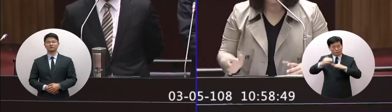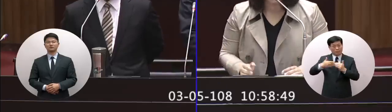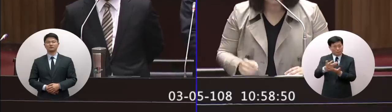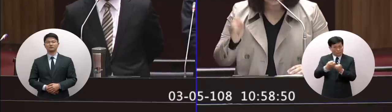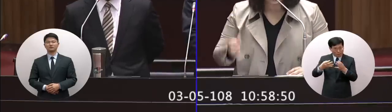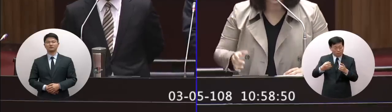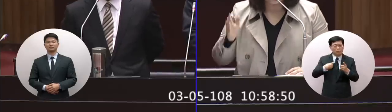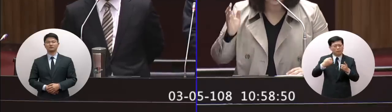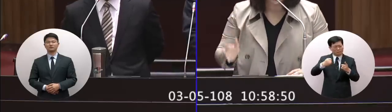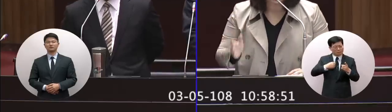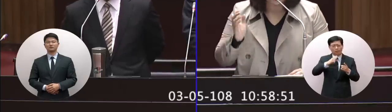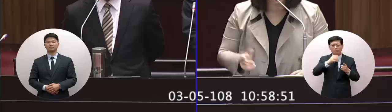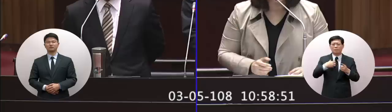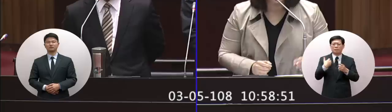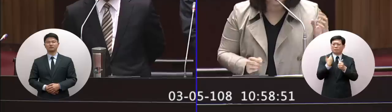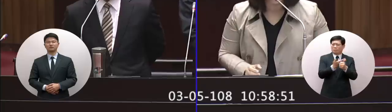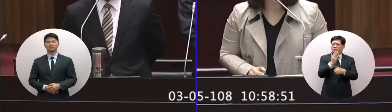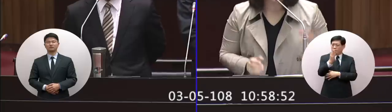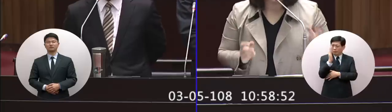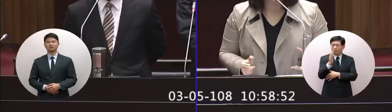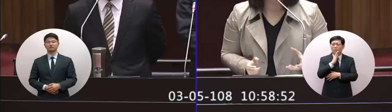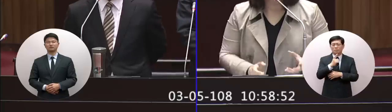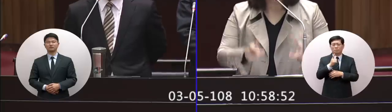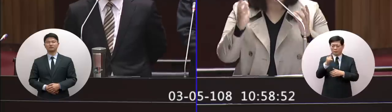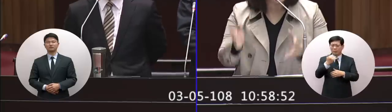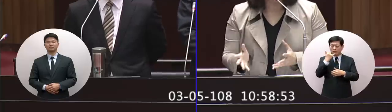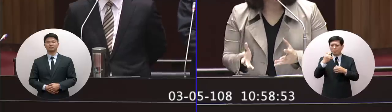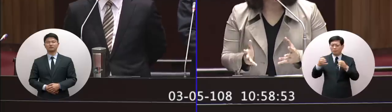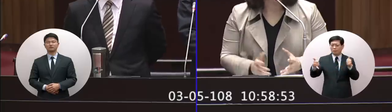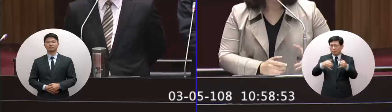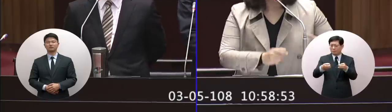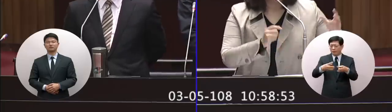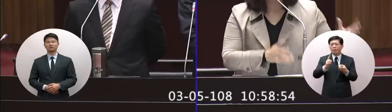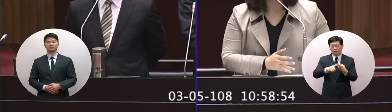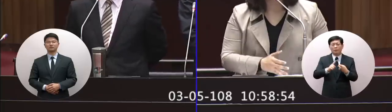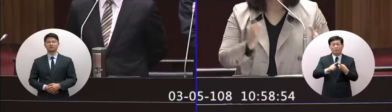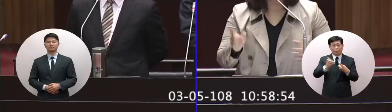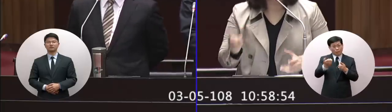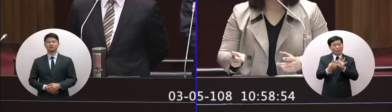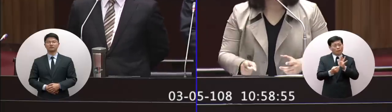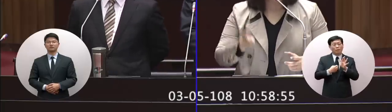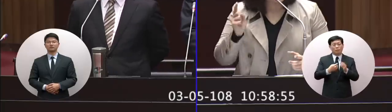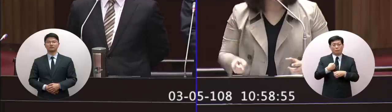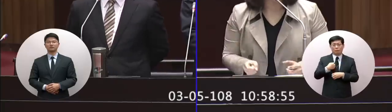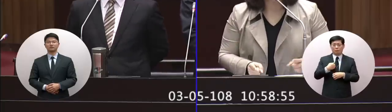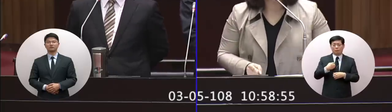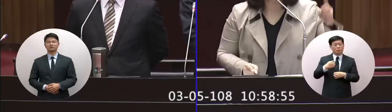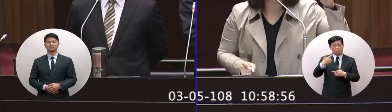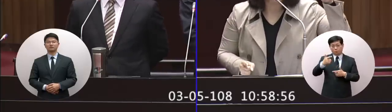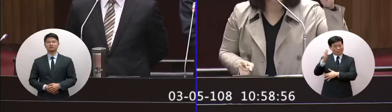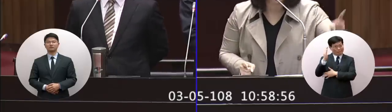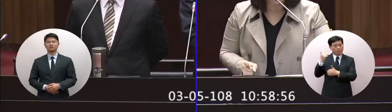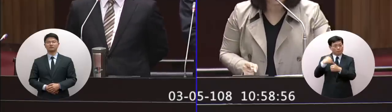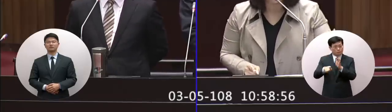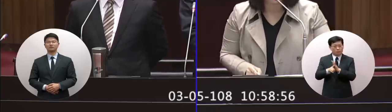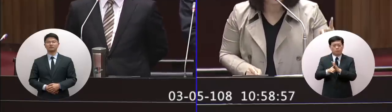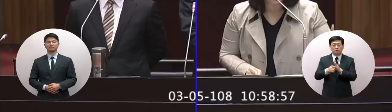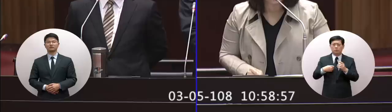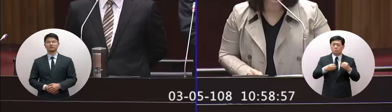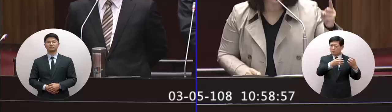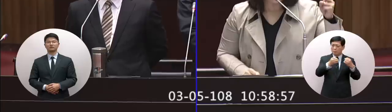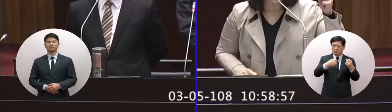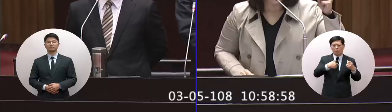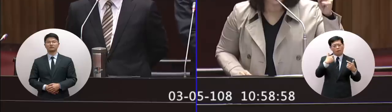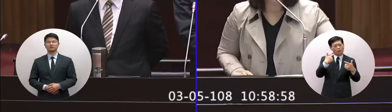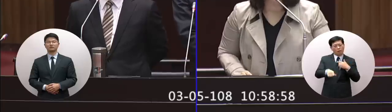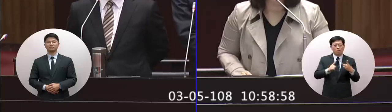大家都知道是要透过两岸官方授权的单位才算数。那我刚刚也说了，他去了任何一个人，就算非官方去谈的不该谈的，甚